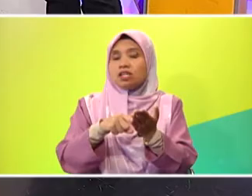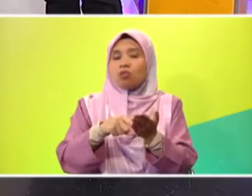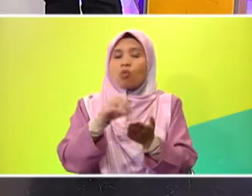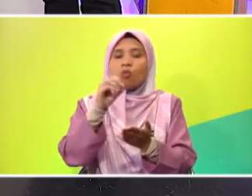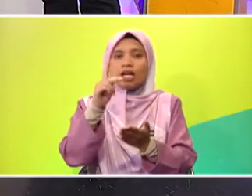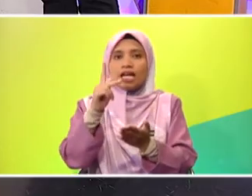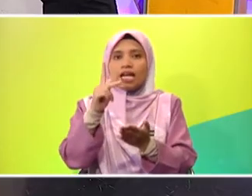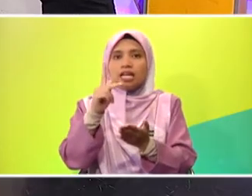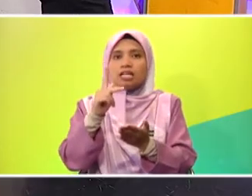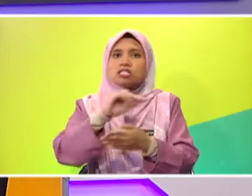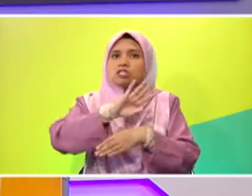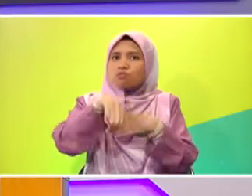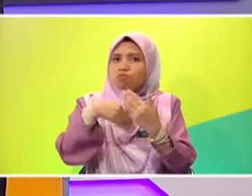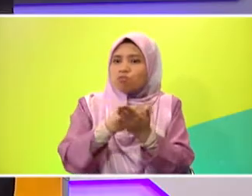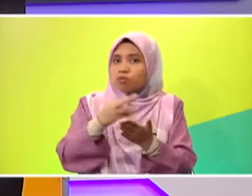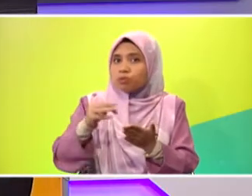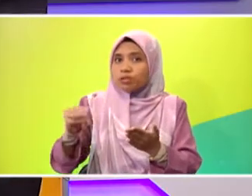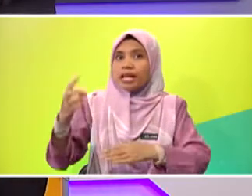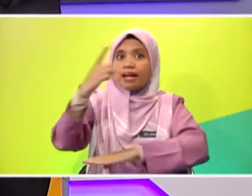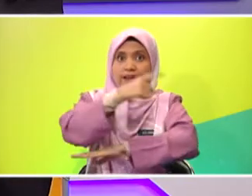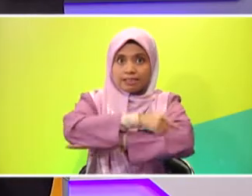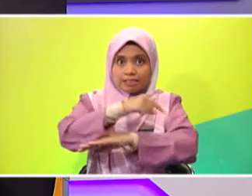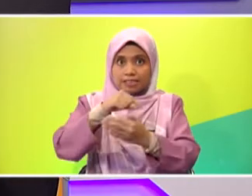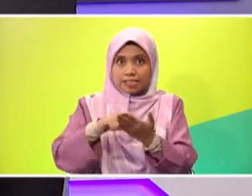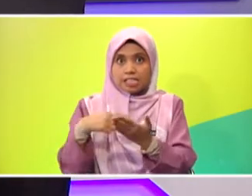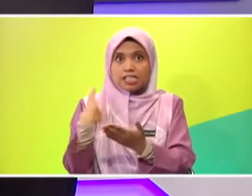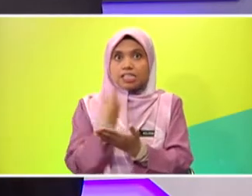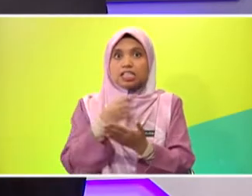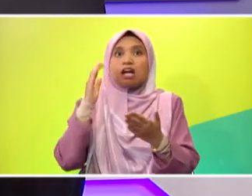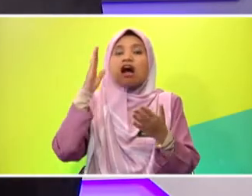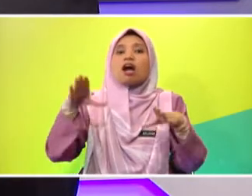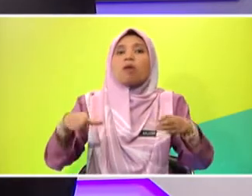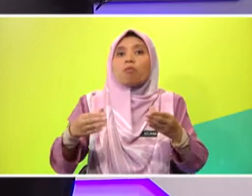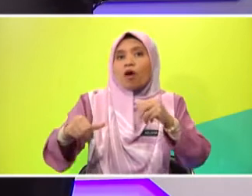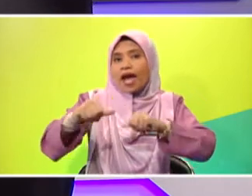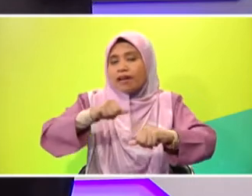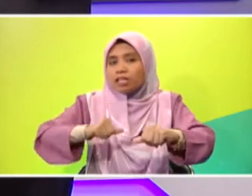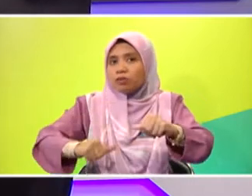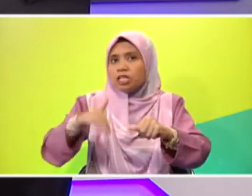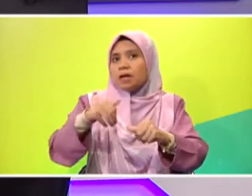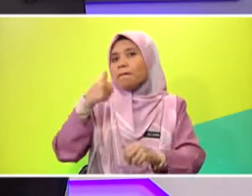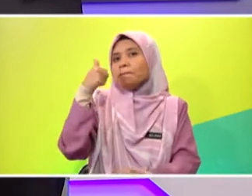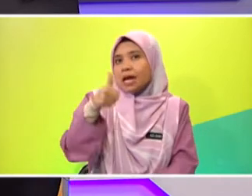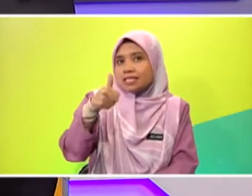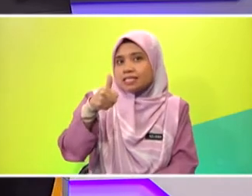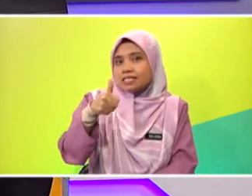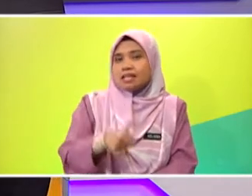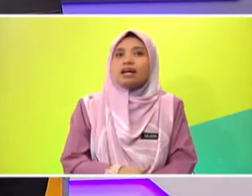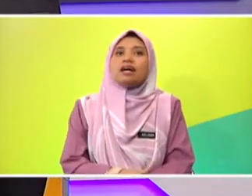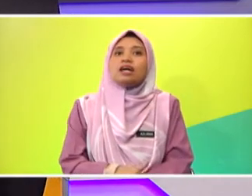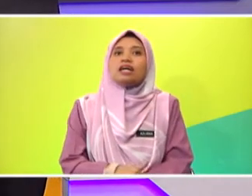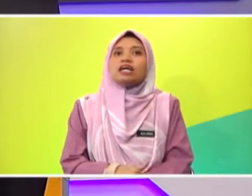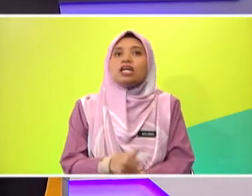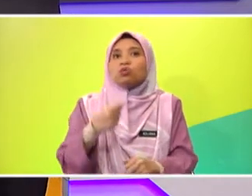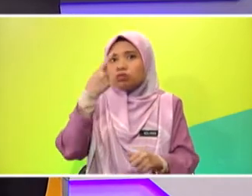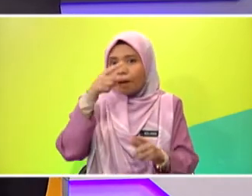serta anak-anak murid di rumah hari ini kita ke buat satu Activity yang sangat menarik ah sananya pepatah dengan